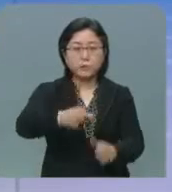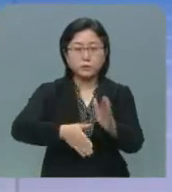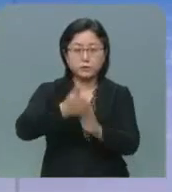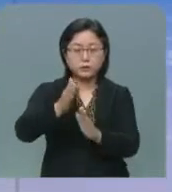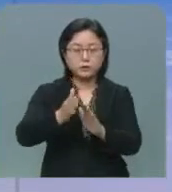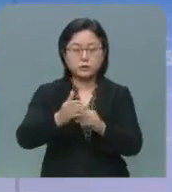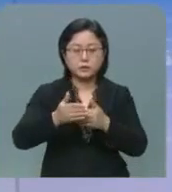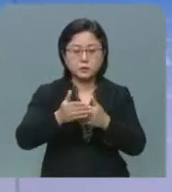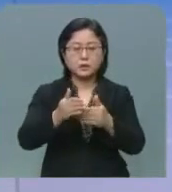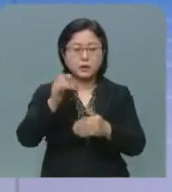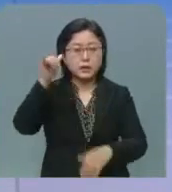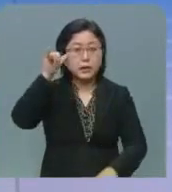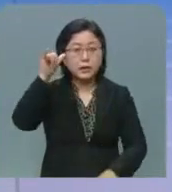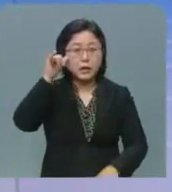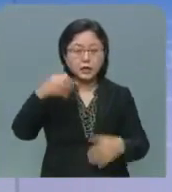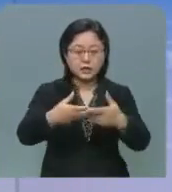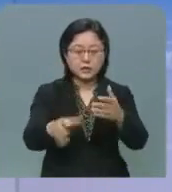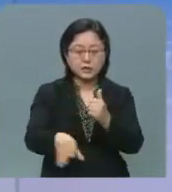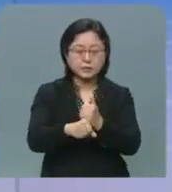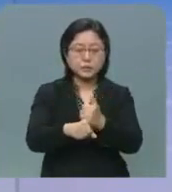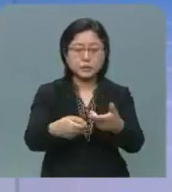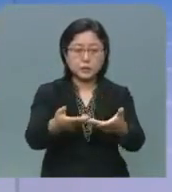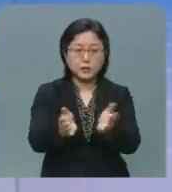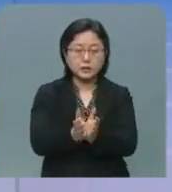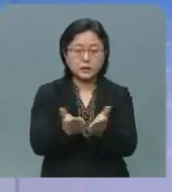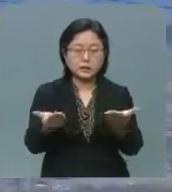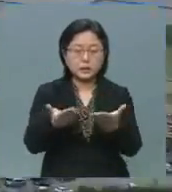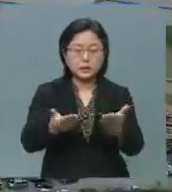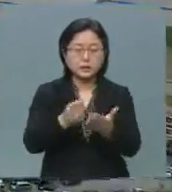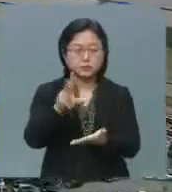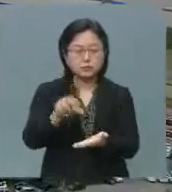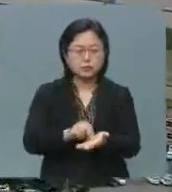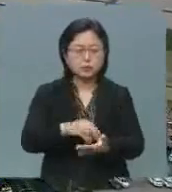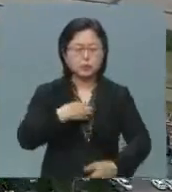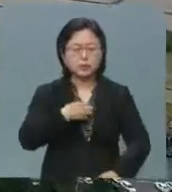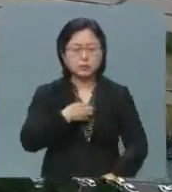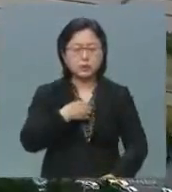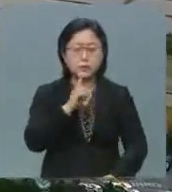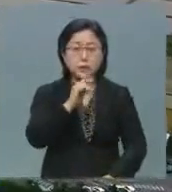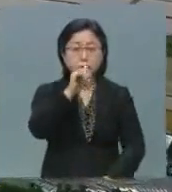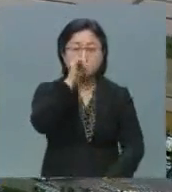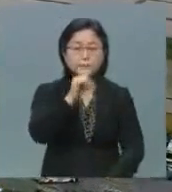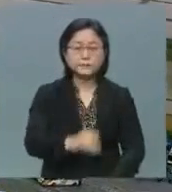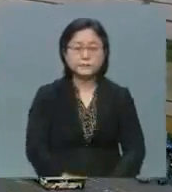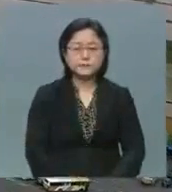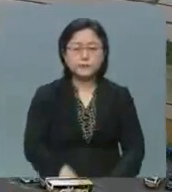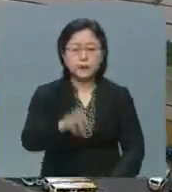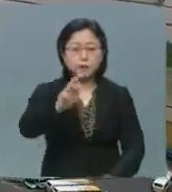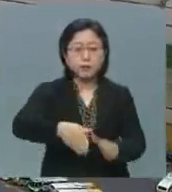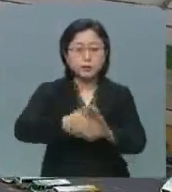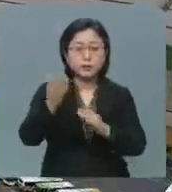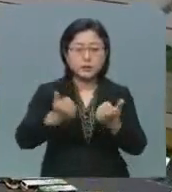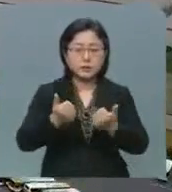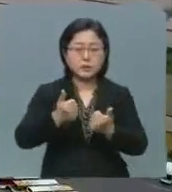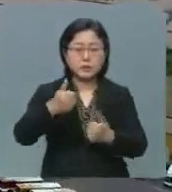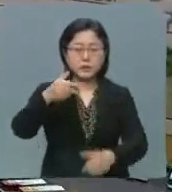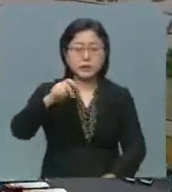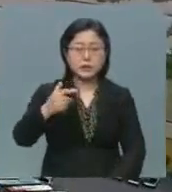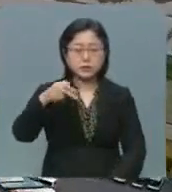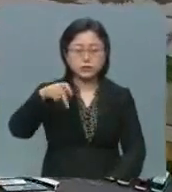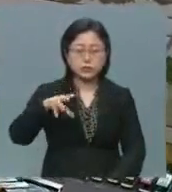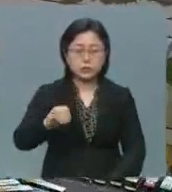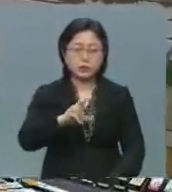광주시가 추진하는 인공지능 집적단지 조성 사업에 차질이 우려된다는 주장이 나왔습니다. 광주시의회 신수정